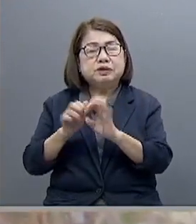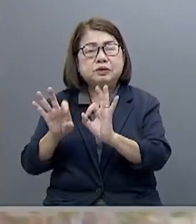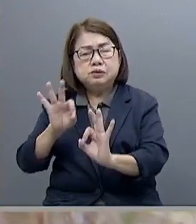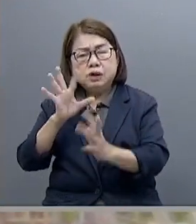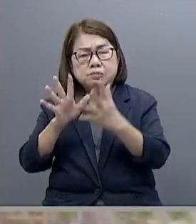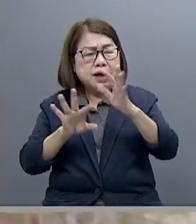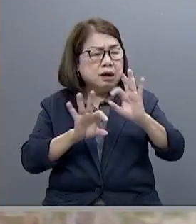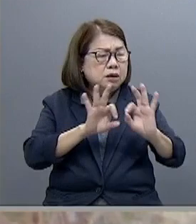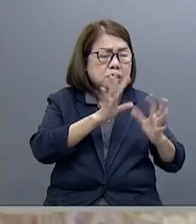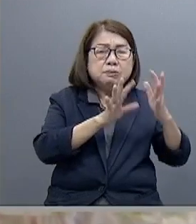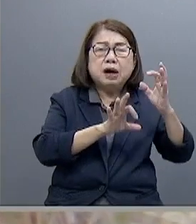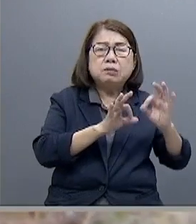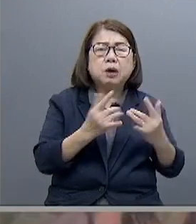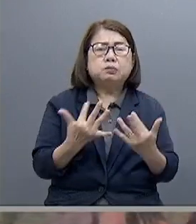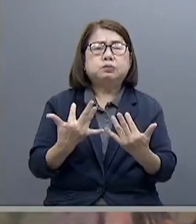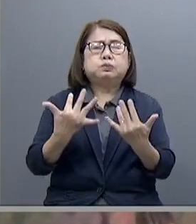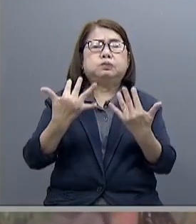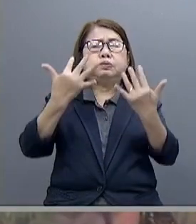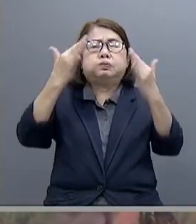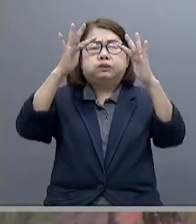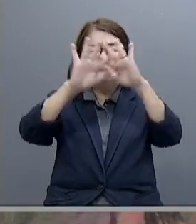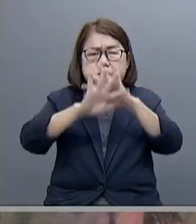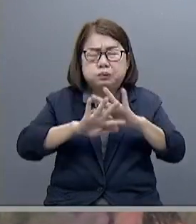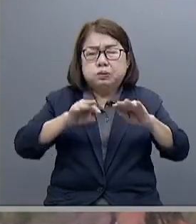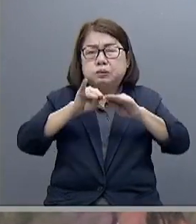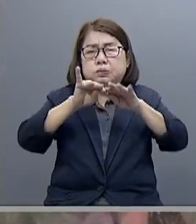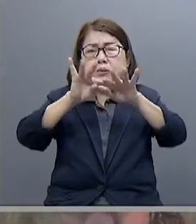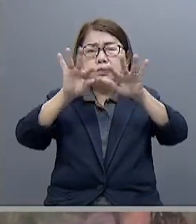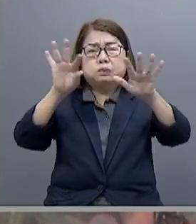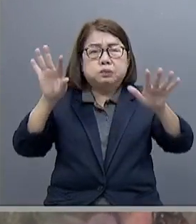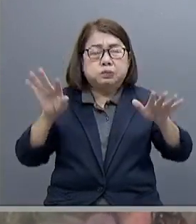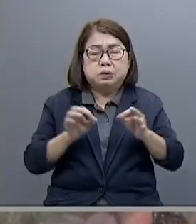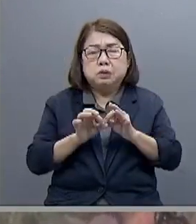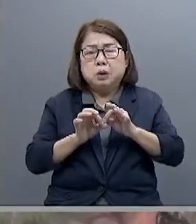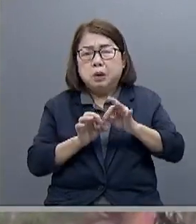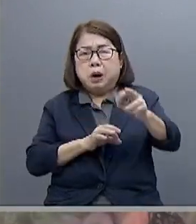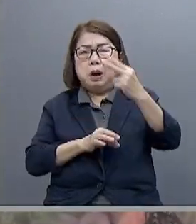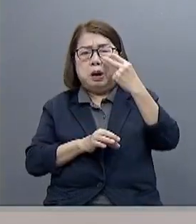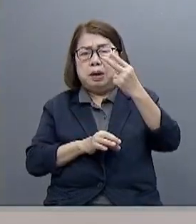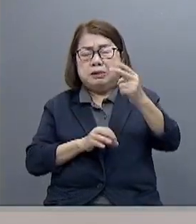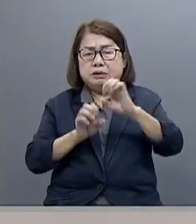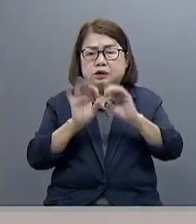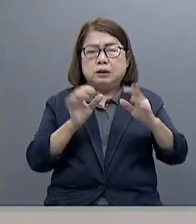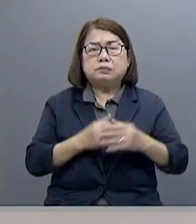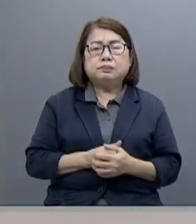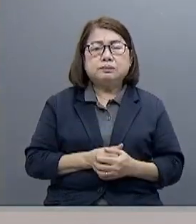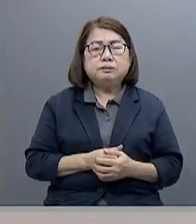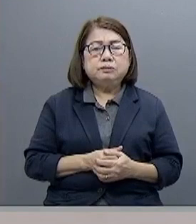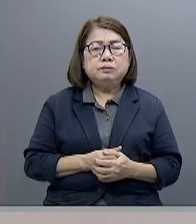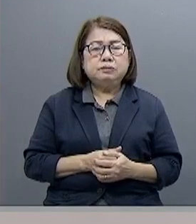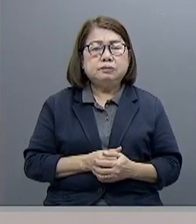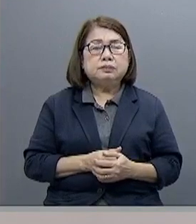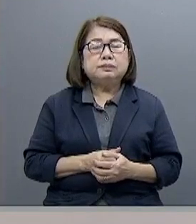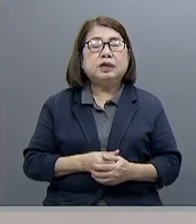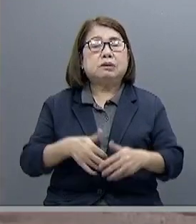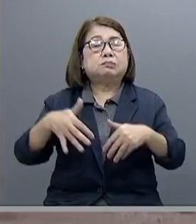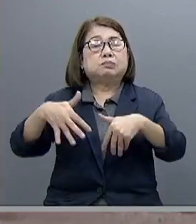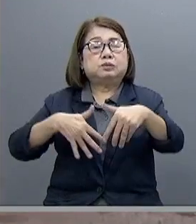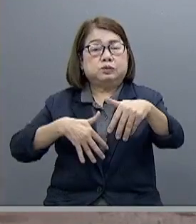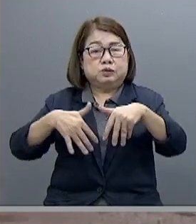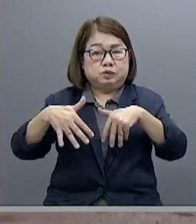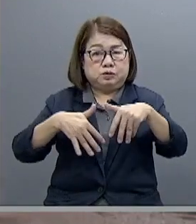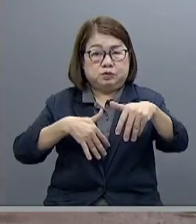จุดครับเกิดกลุ่มควันลอยฟุ้งกระจายและมองเห็นได้ในระยะไกลในายสุรเดชพรหมทองชาวบ้านหาด